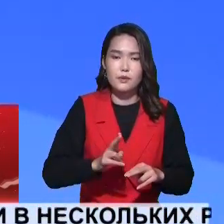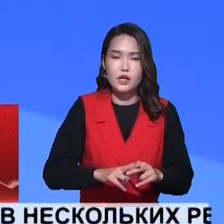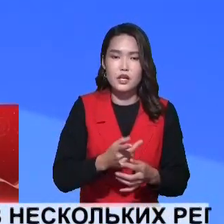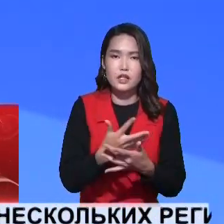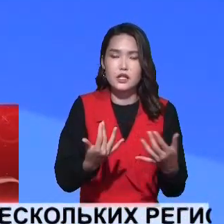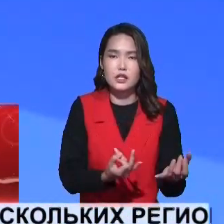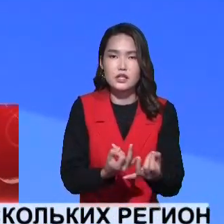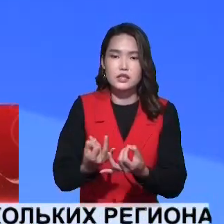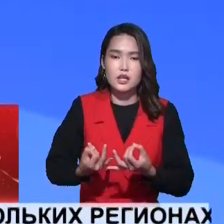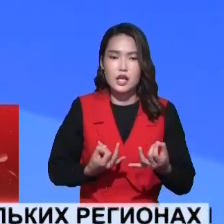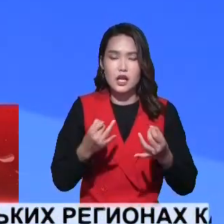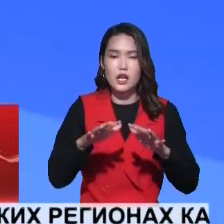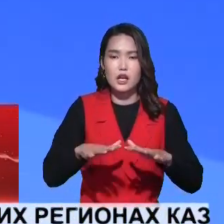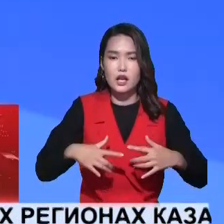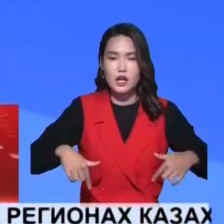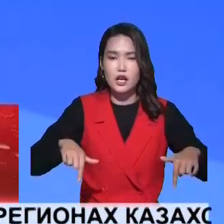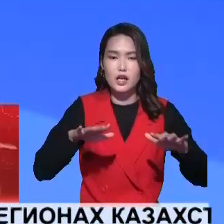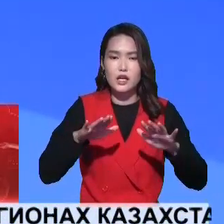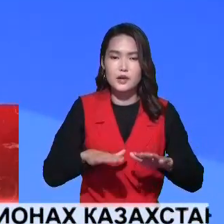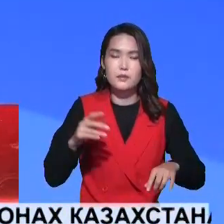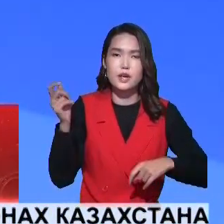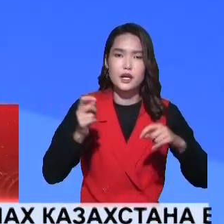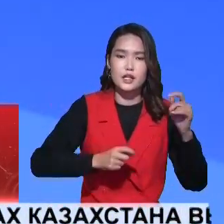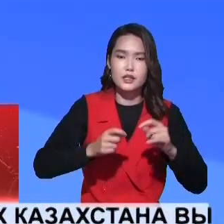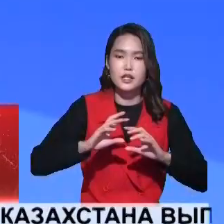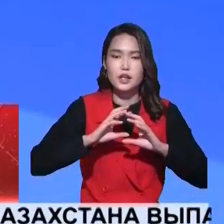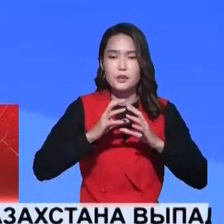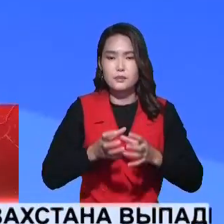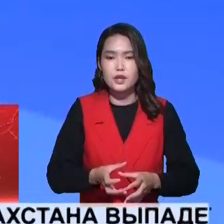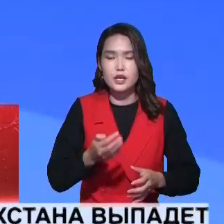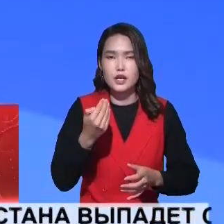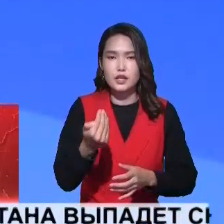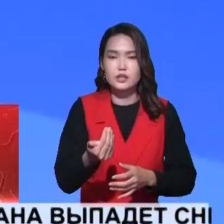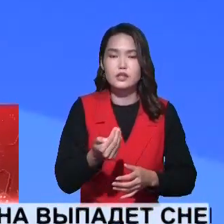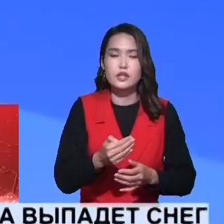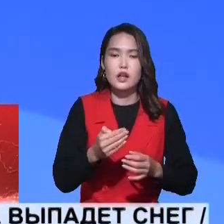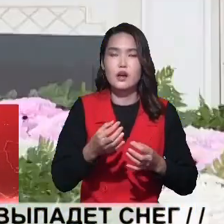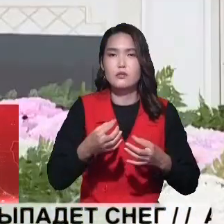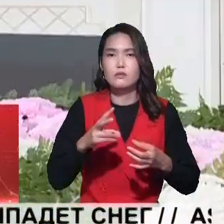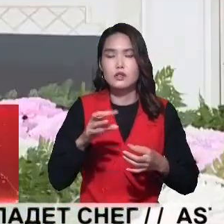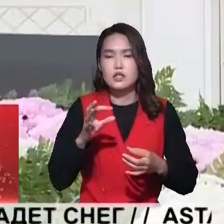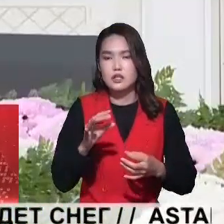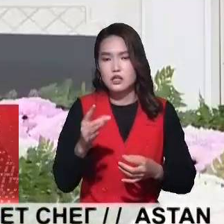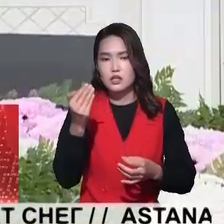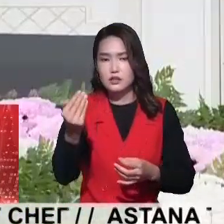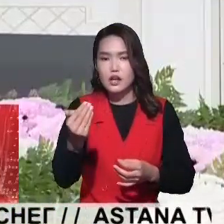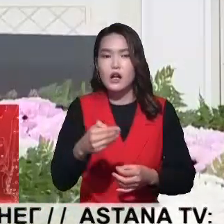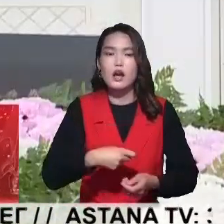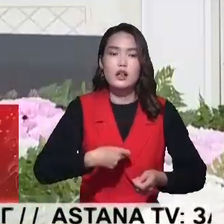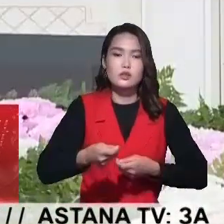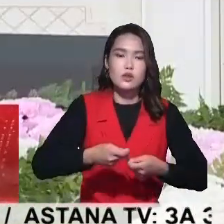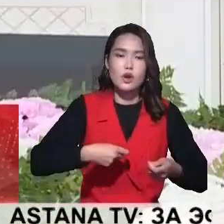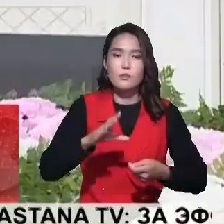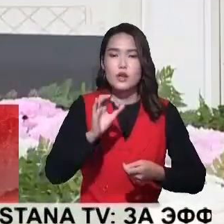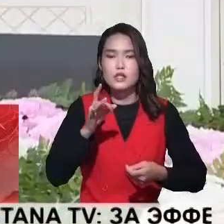диалоговых площадок, как съезд лидеров мировых и традиционных религий. Руководитель секретариата рассказал